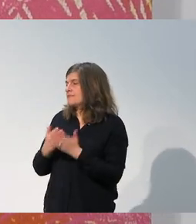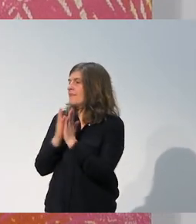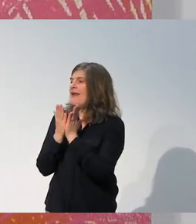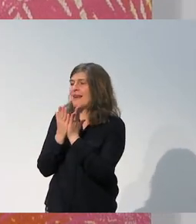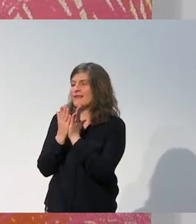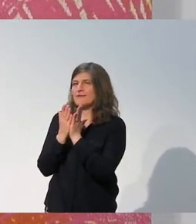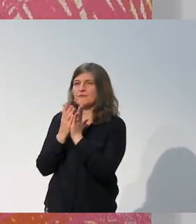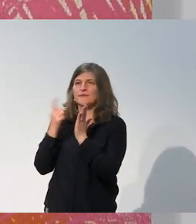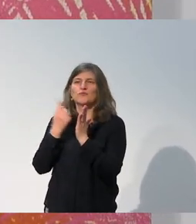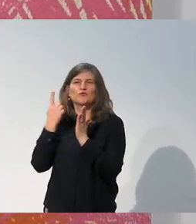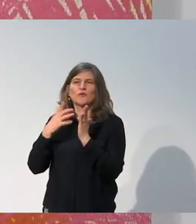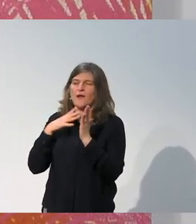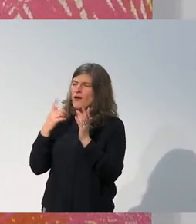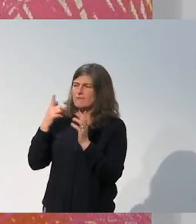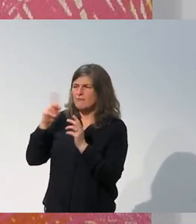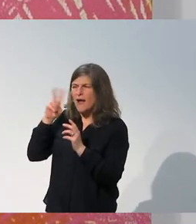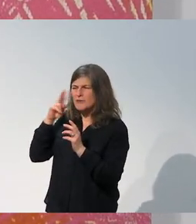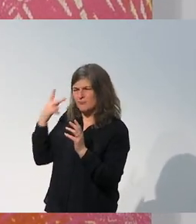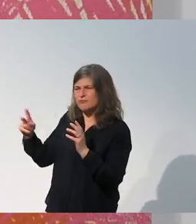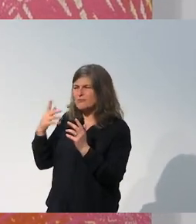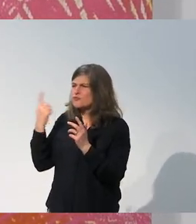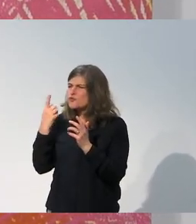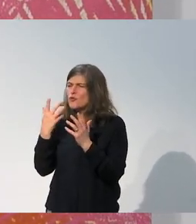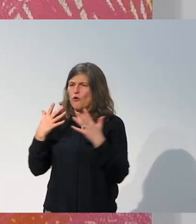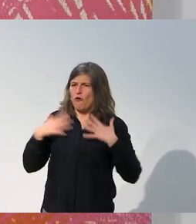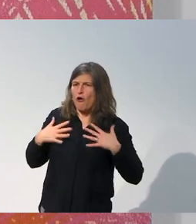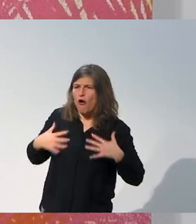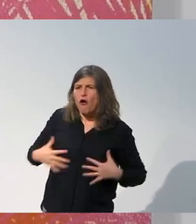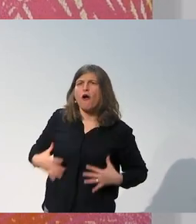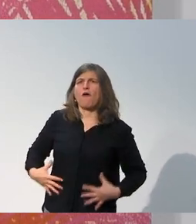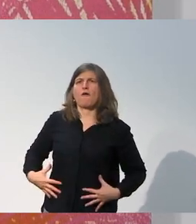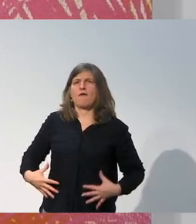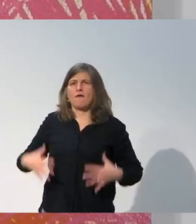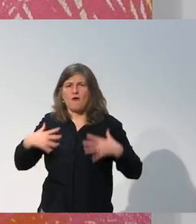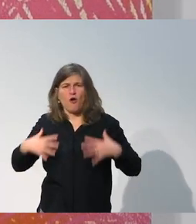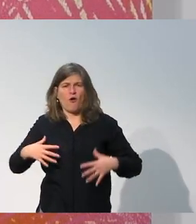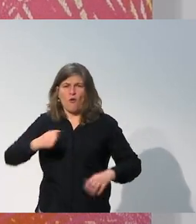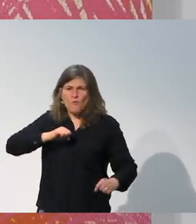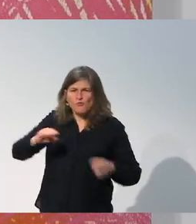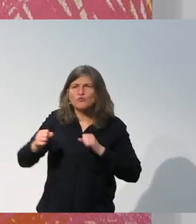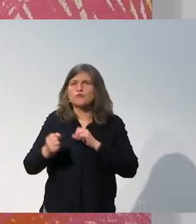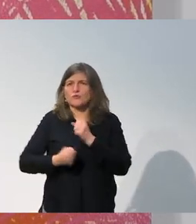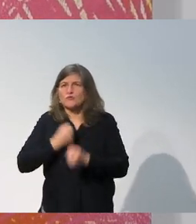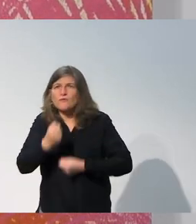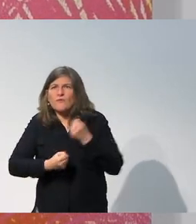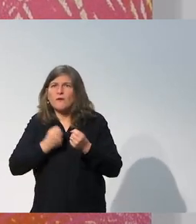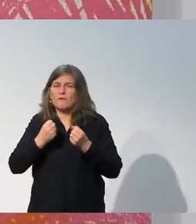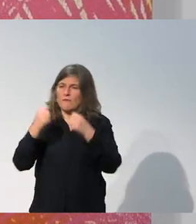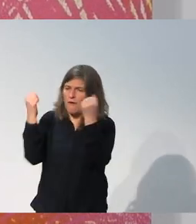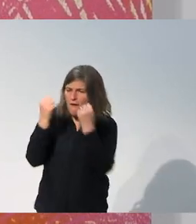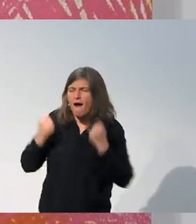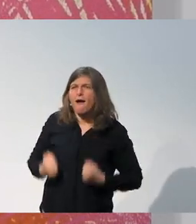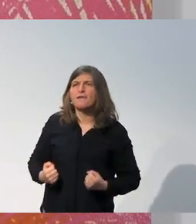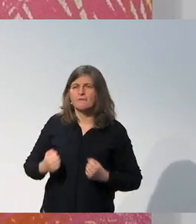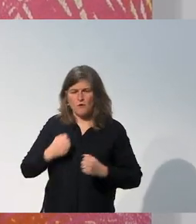des corps, sur les corps, des corps qui bougent, qui souffrent, qu'on ne désire plus, des corps qu'on lave, des